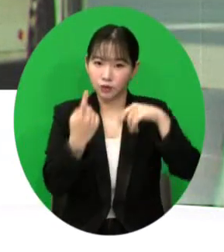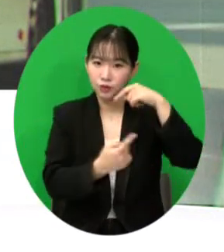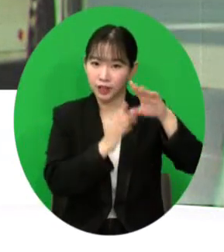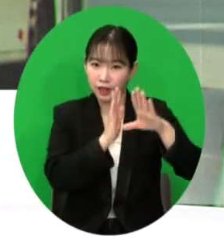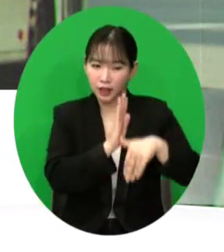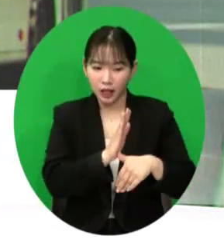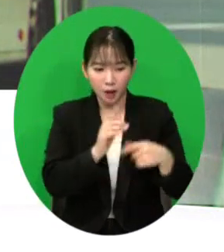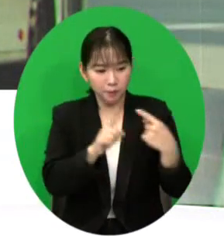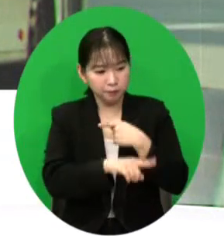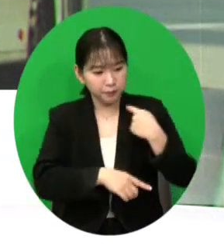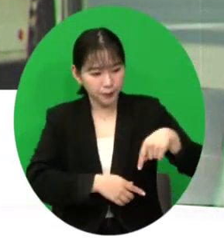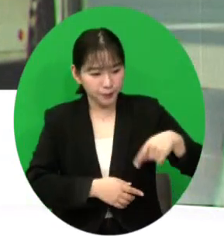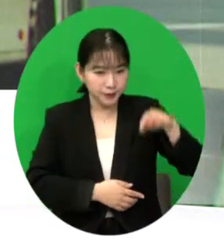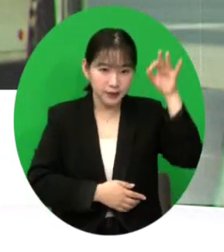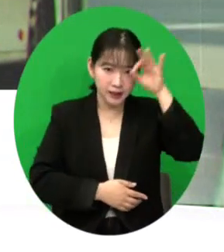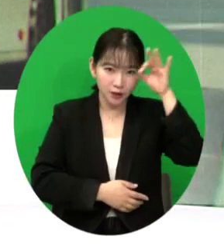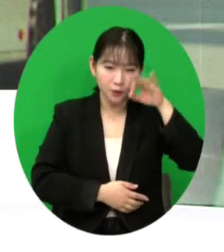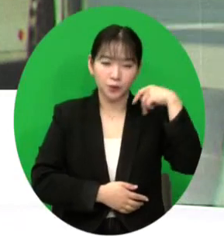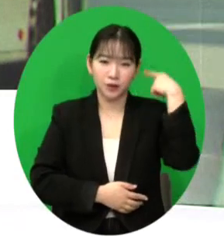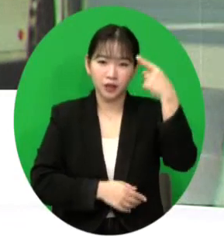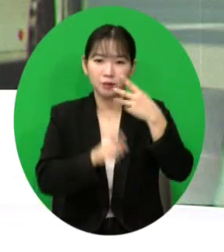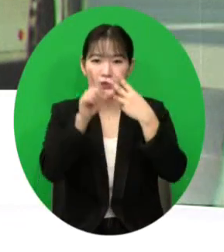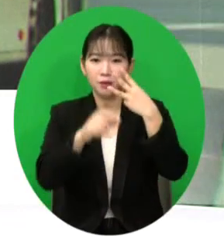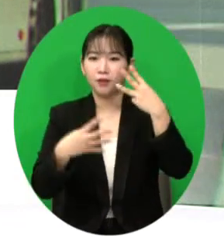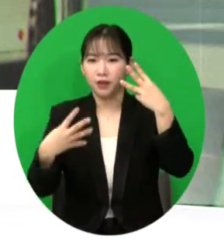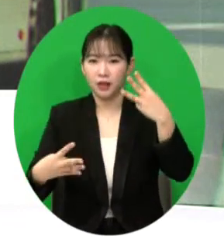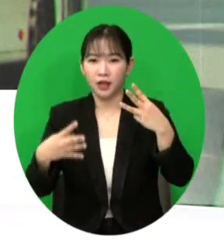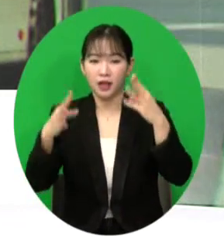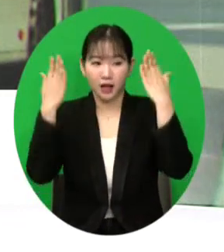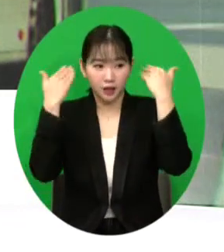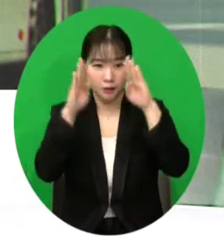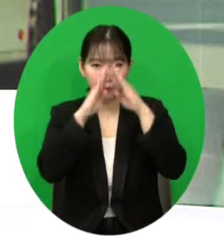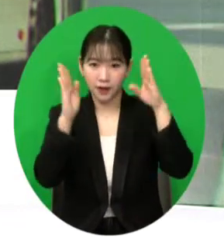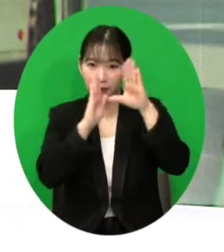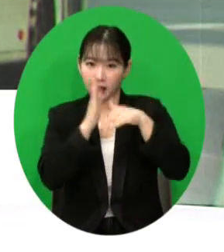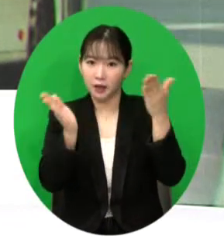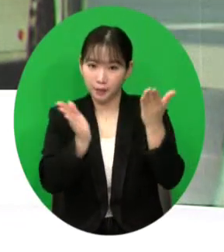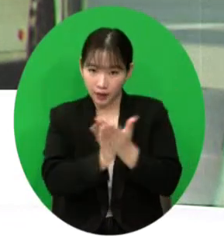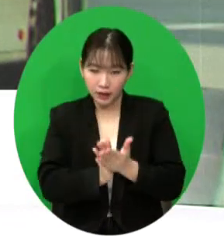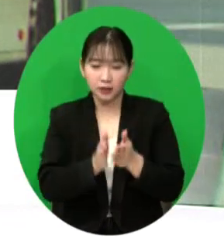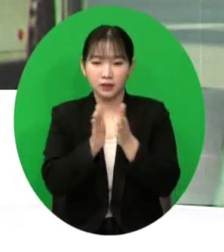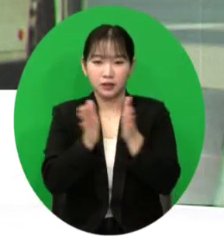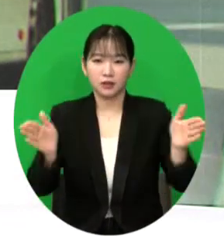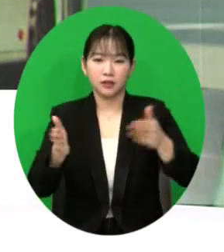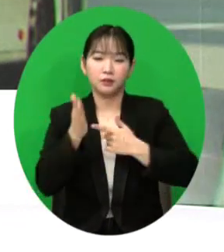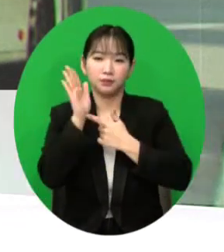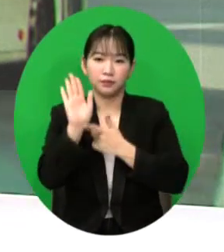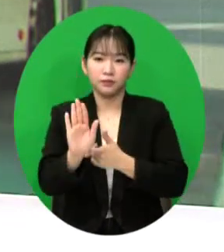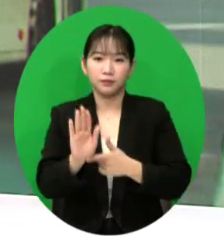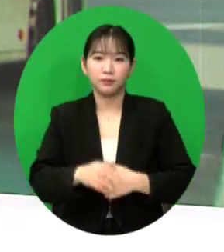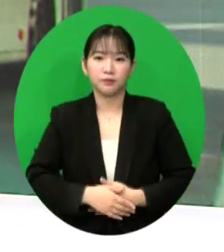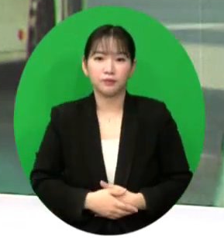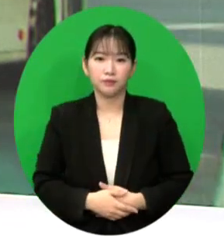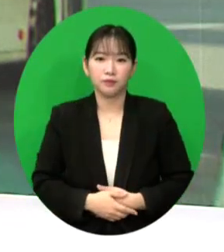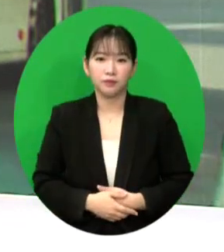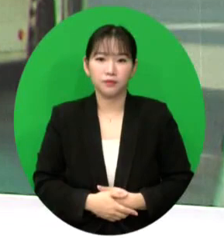운행에서 보완점을 정비해 다음 달 4일 계약 시기에 맞춰 시행하기로 했습니다. 김윤